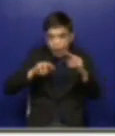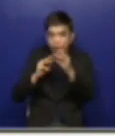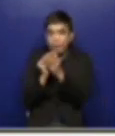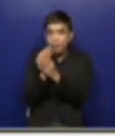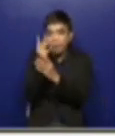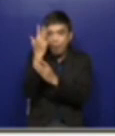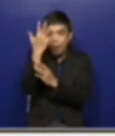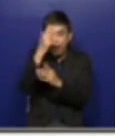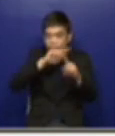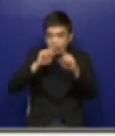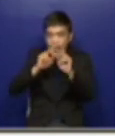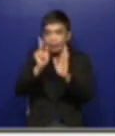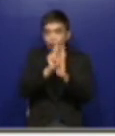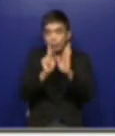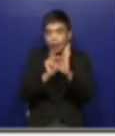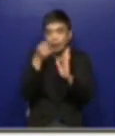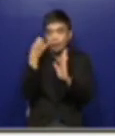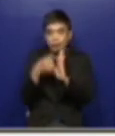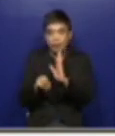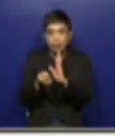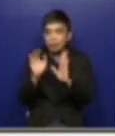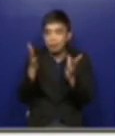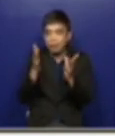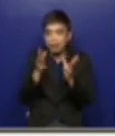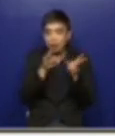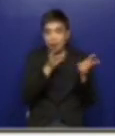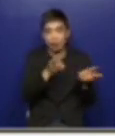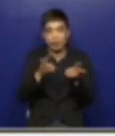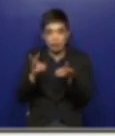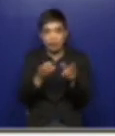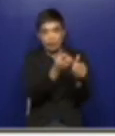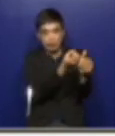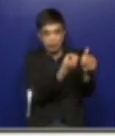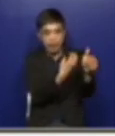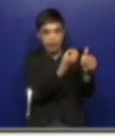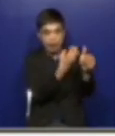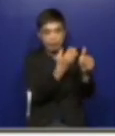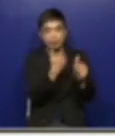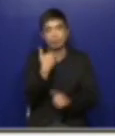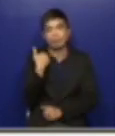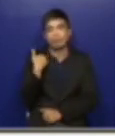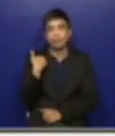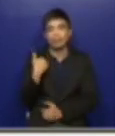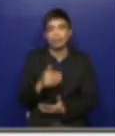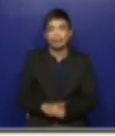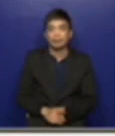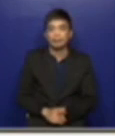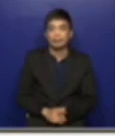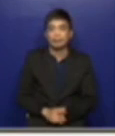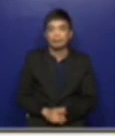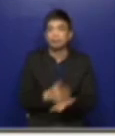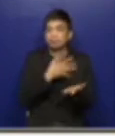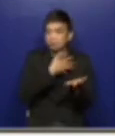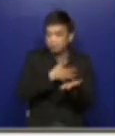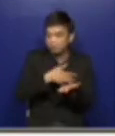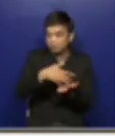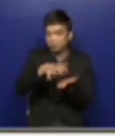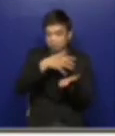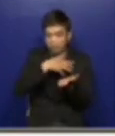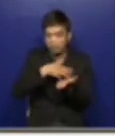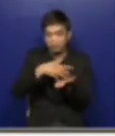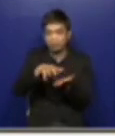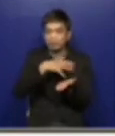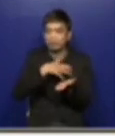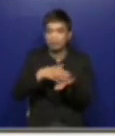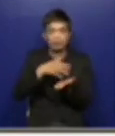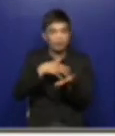มายท่านประธานที่เคารพครับสิ่งที่ผมได้กราบเรียนมาทั้งหมดรวมทั้งที่ได้ส